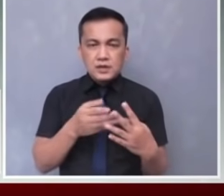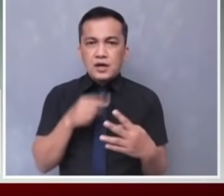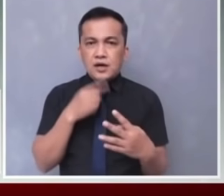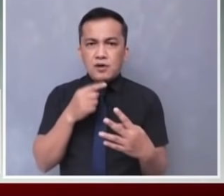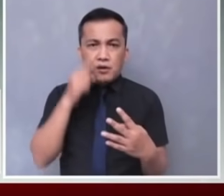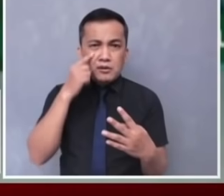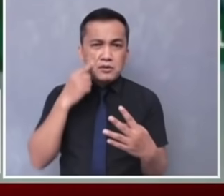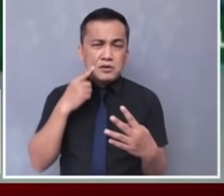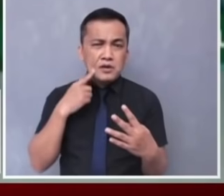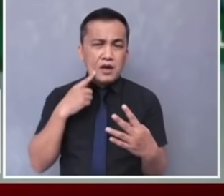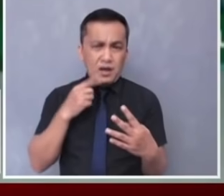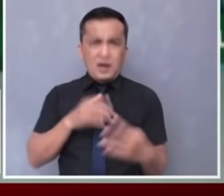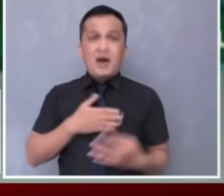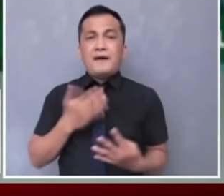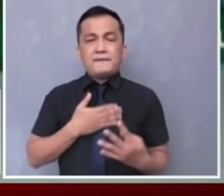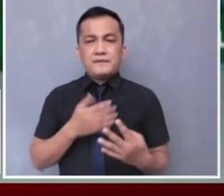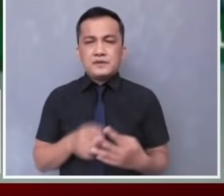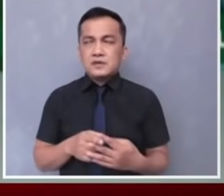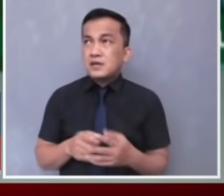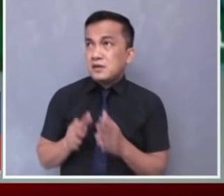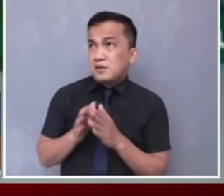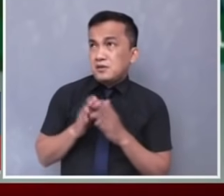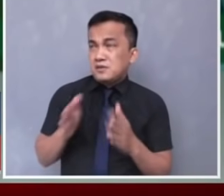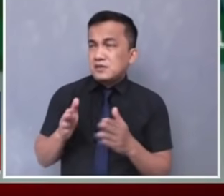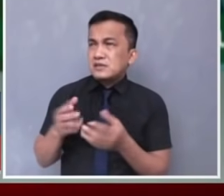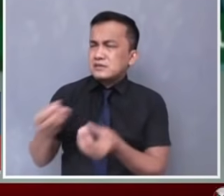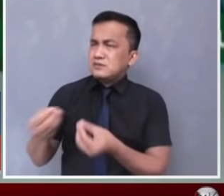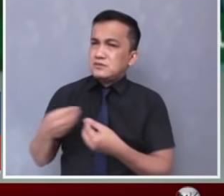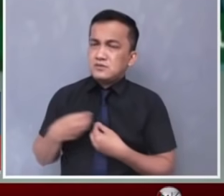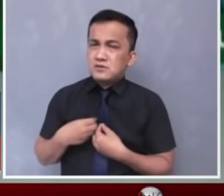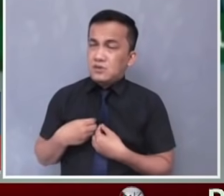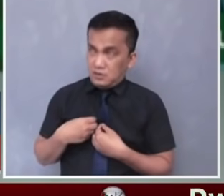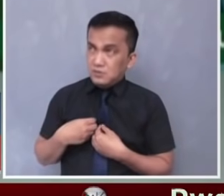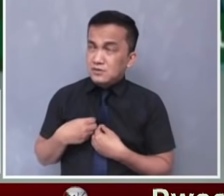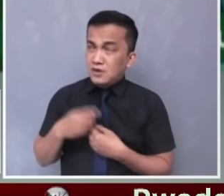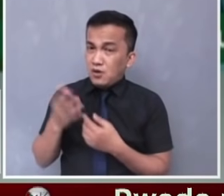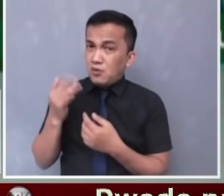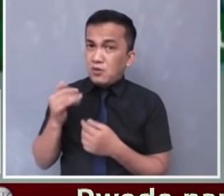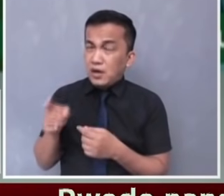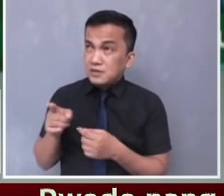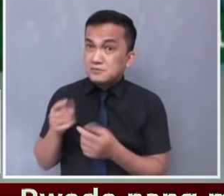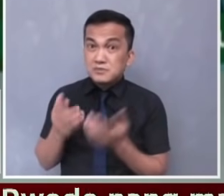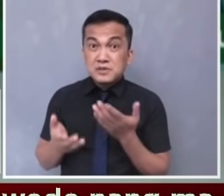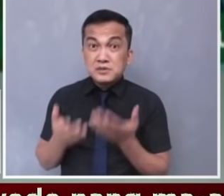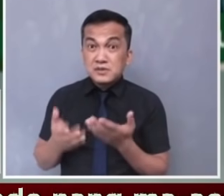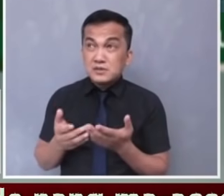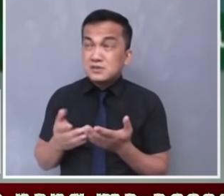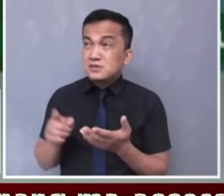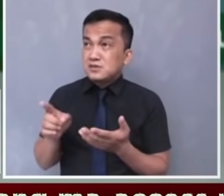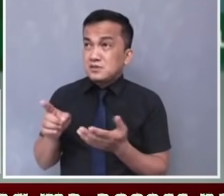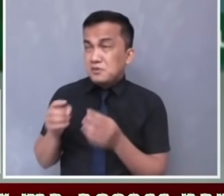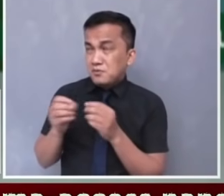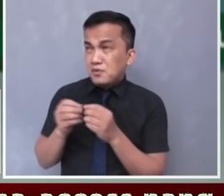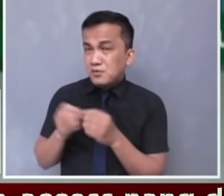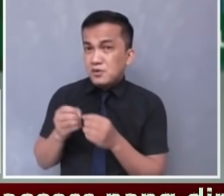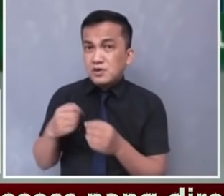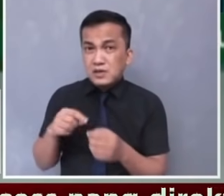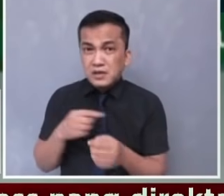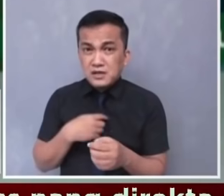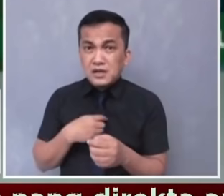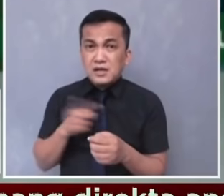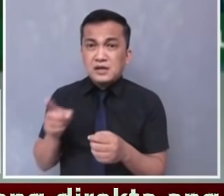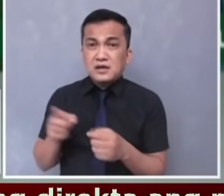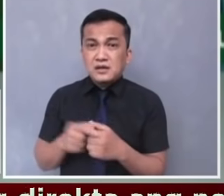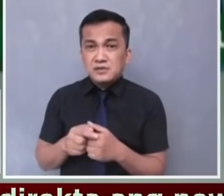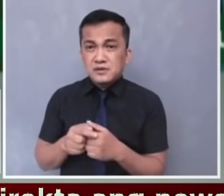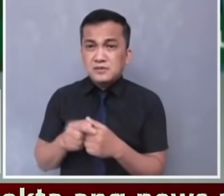sa tuwa. Yeah. Napakalaking bagay po na ano po, lalo pong ano, siguro po mag, lalo pong mag-ano po kami ng mga